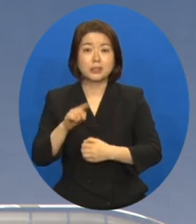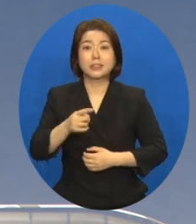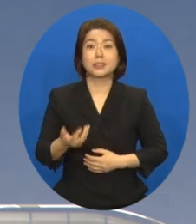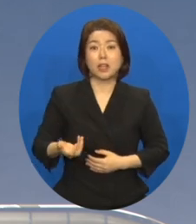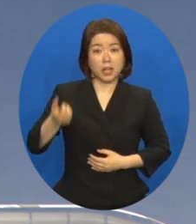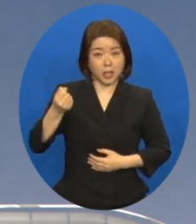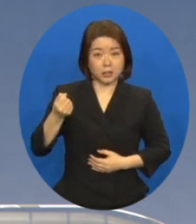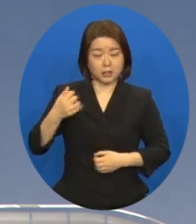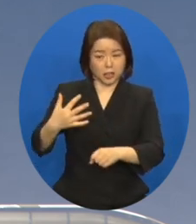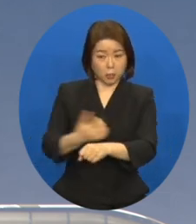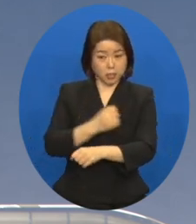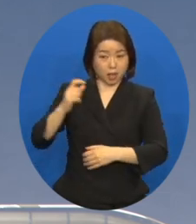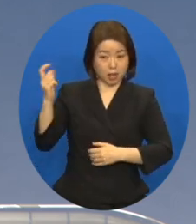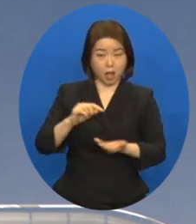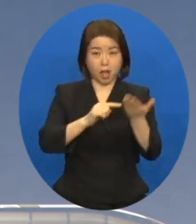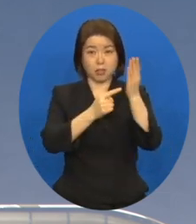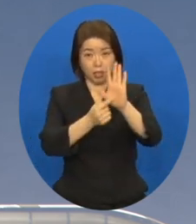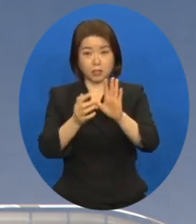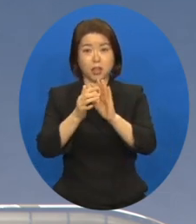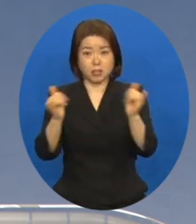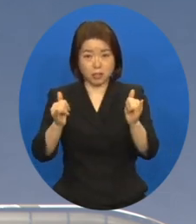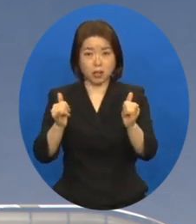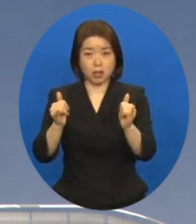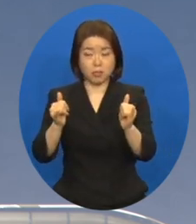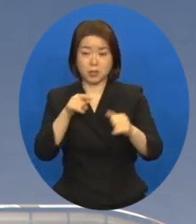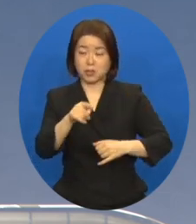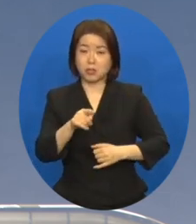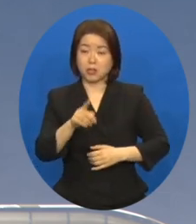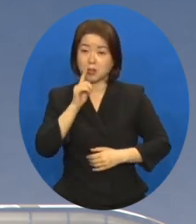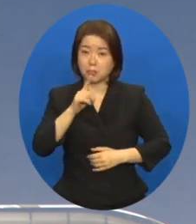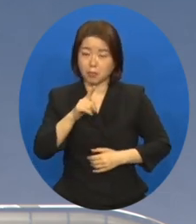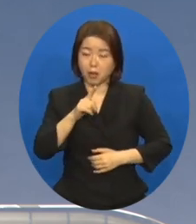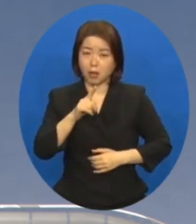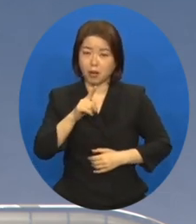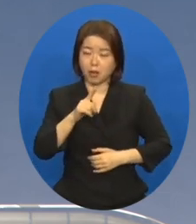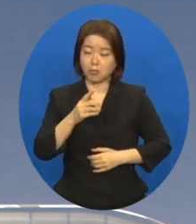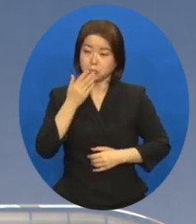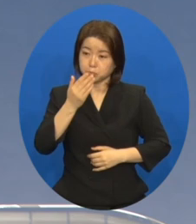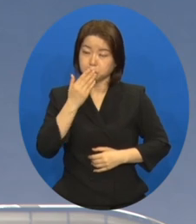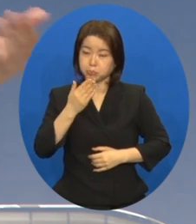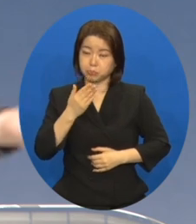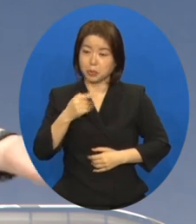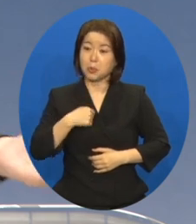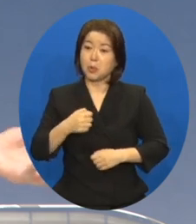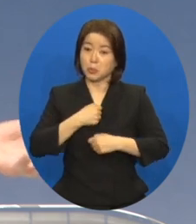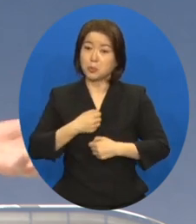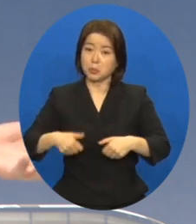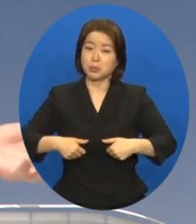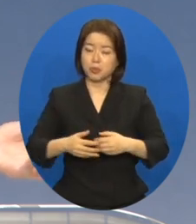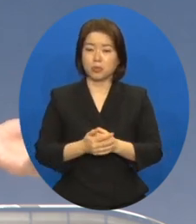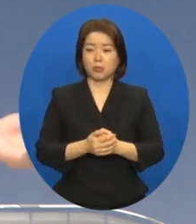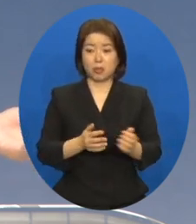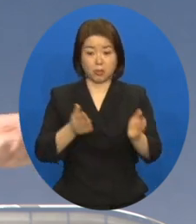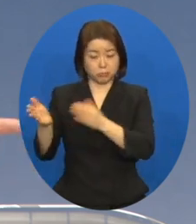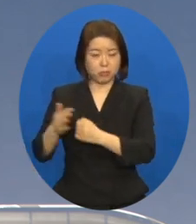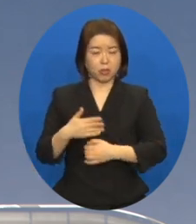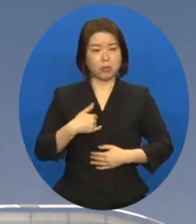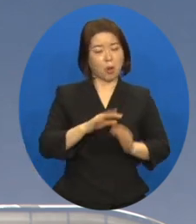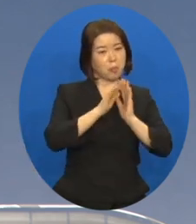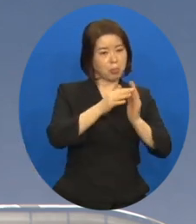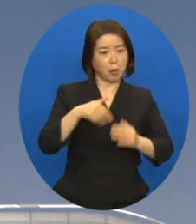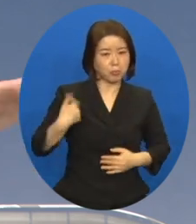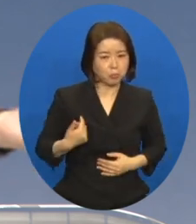은사가 굉장히 강하게 나타나는 사람에게는 해당되는 설교지요. 나는 방언도 못해요.